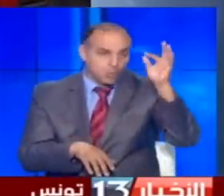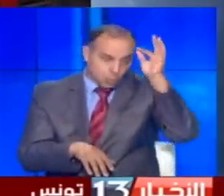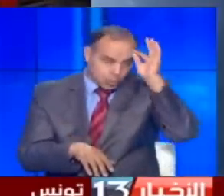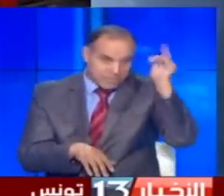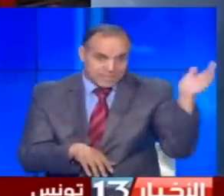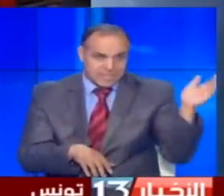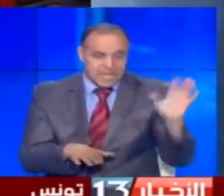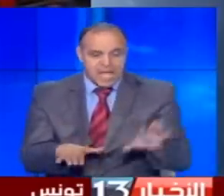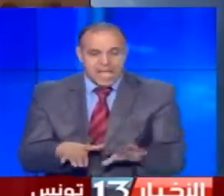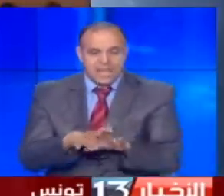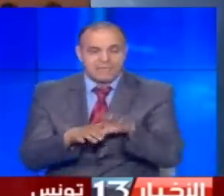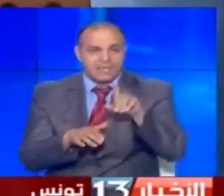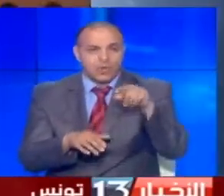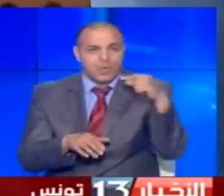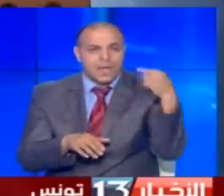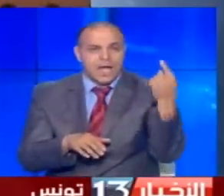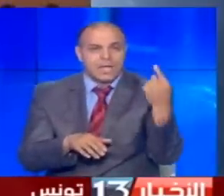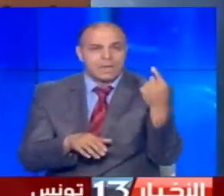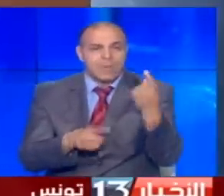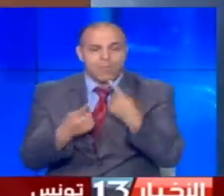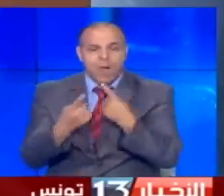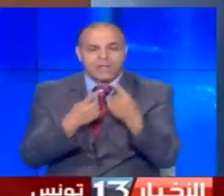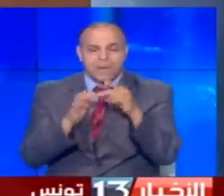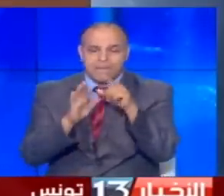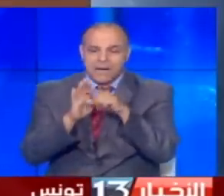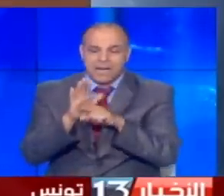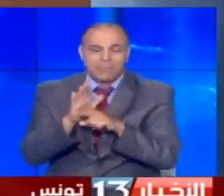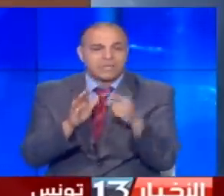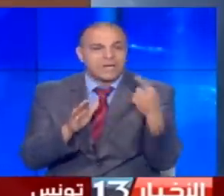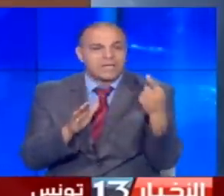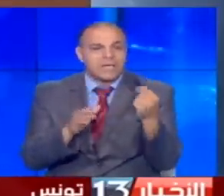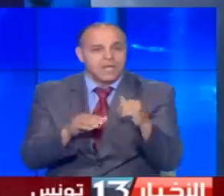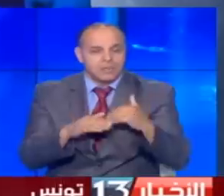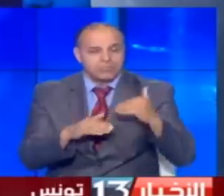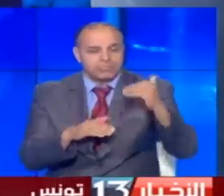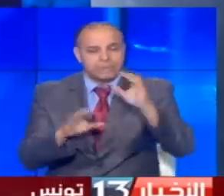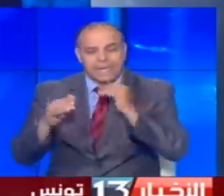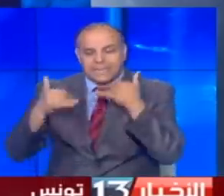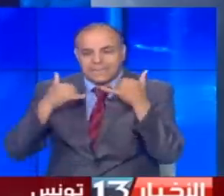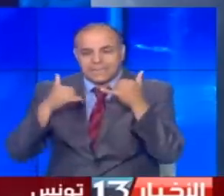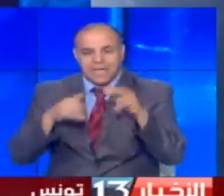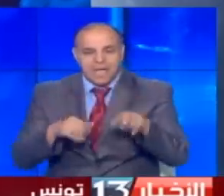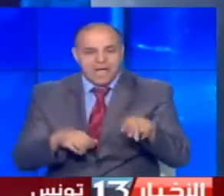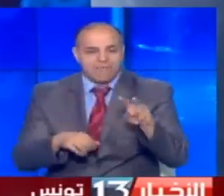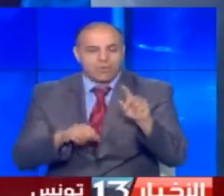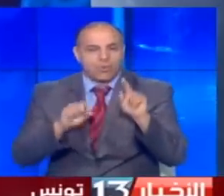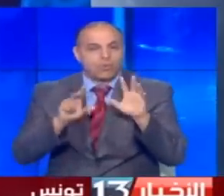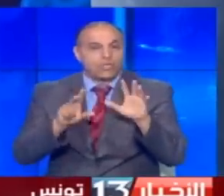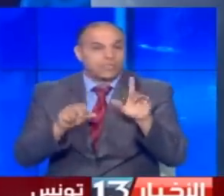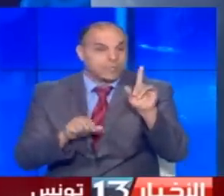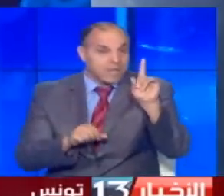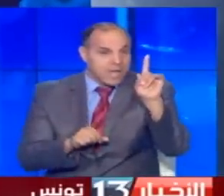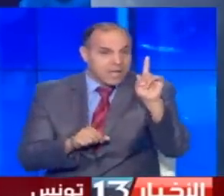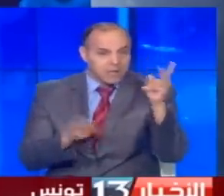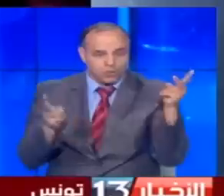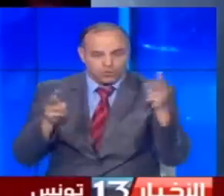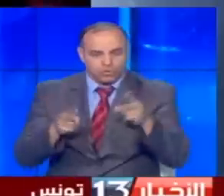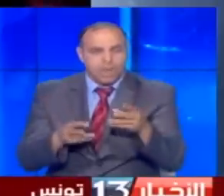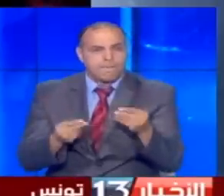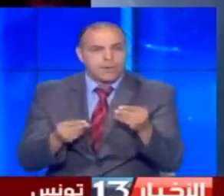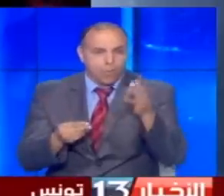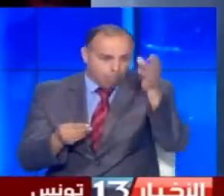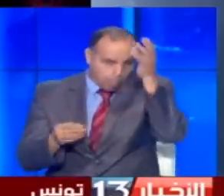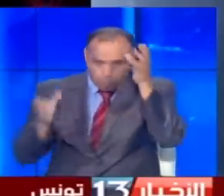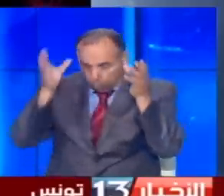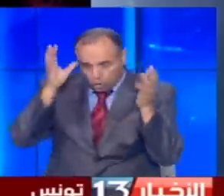للاحتفال باليوم الدولي لمحادثات البرنامج الدولي لتنميه الاتصال الفين وثمانيه عشر بحضور عدد من الخبراء